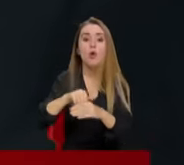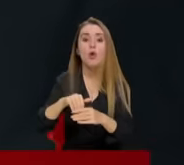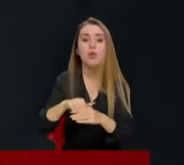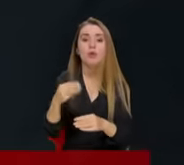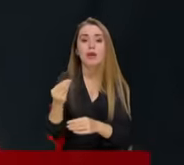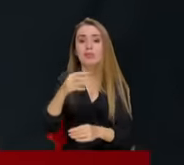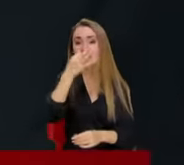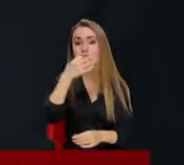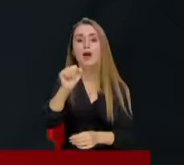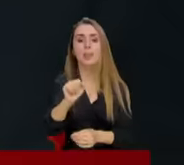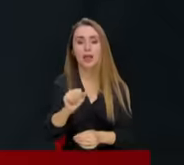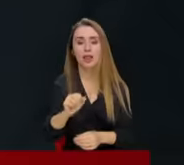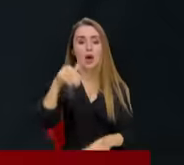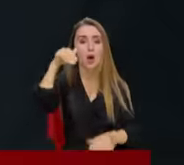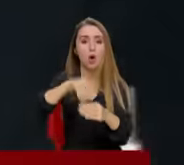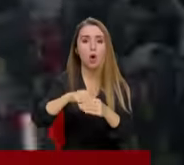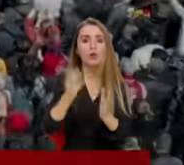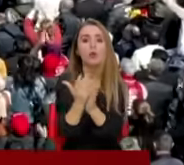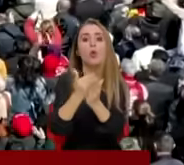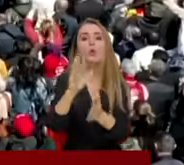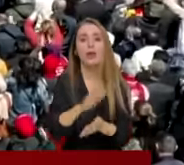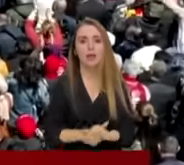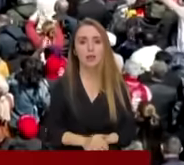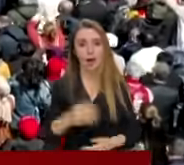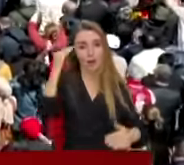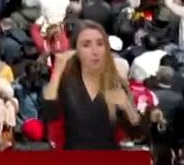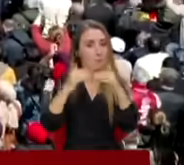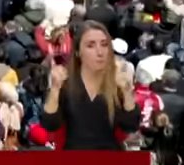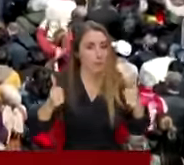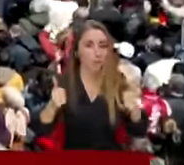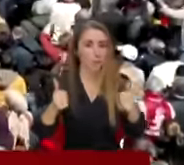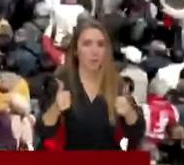verilmesine müsaade etmeyin. Oylarınızı bölmeyin. Anlaştık mı?